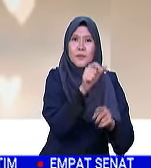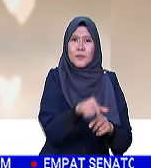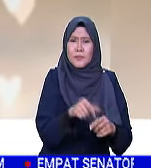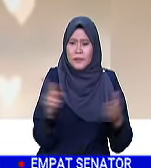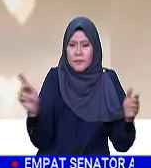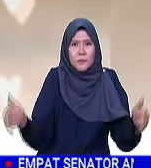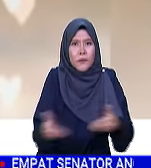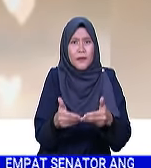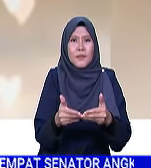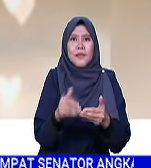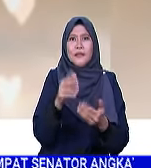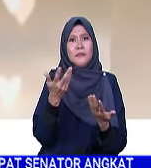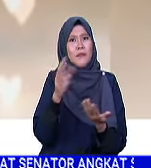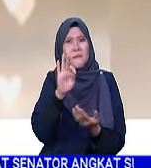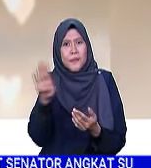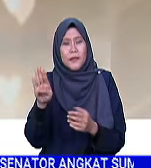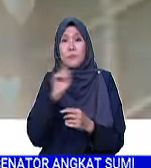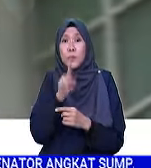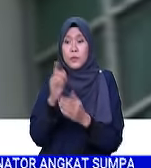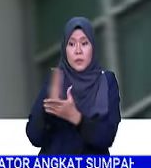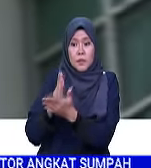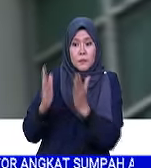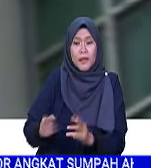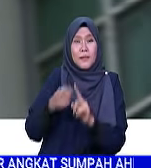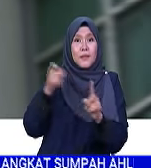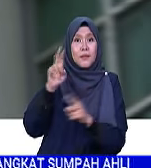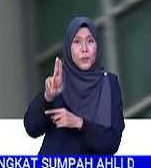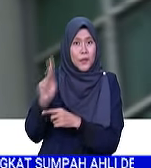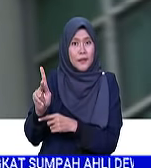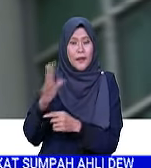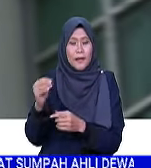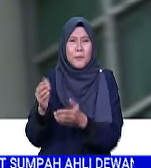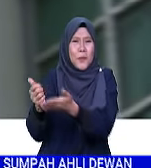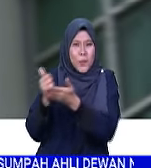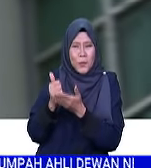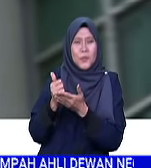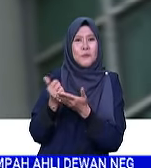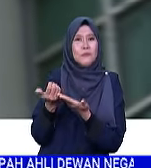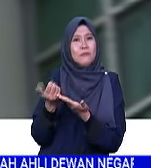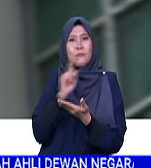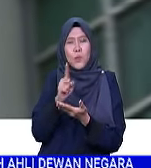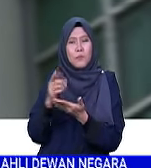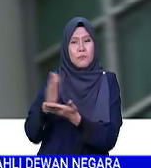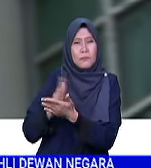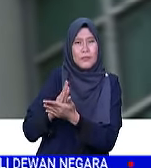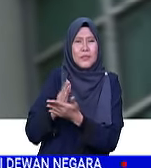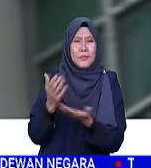media sosial. Suspek memaklumkan berasal dari United Kingdom dan meminta bantuan kononnya silinder pam rosak dan